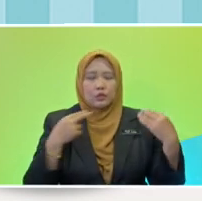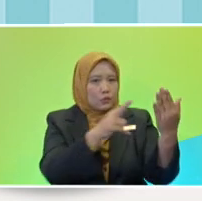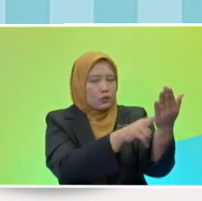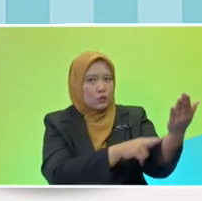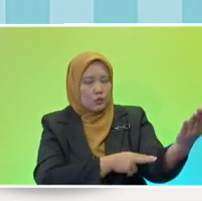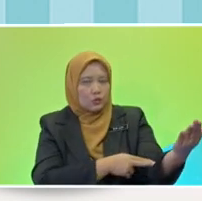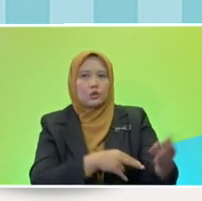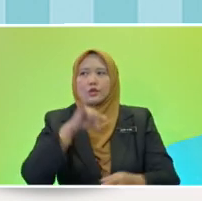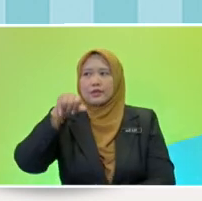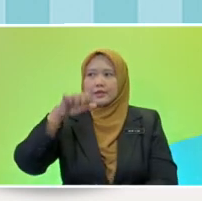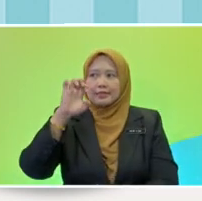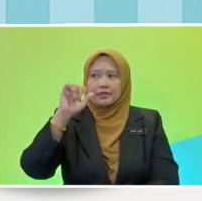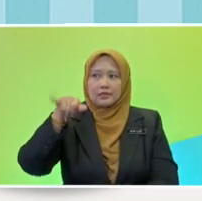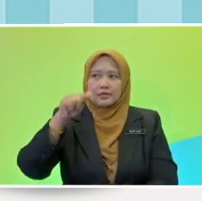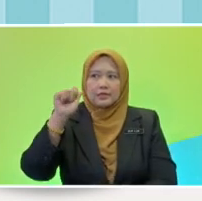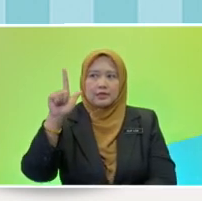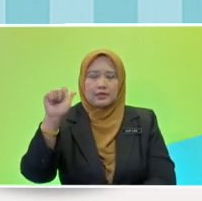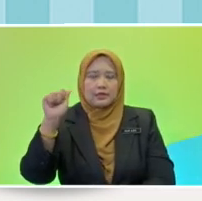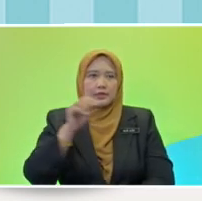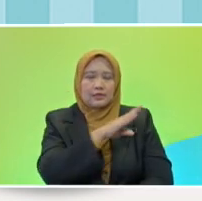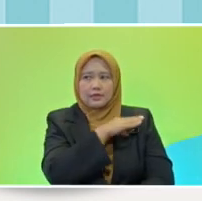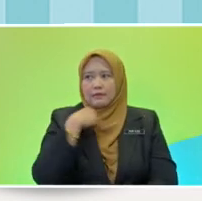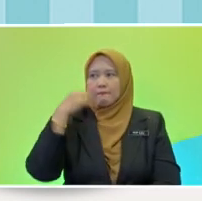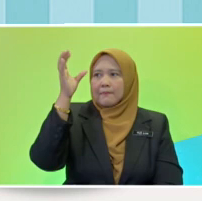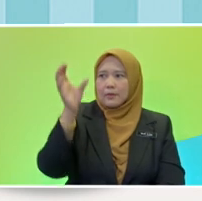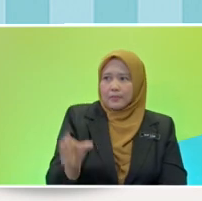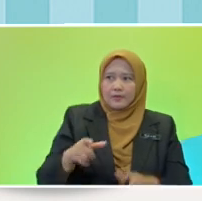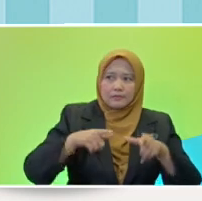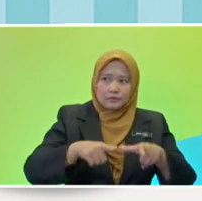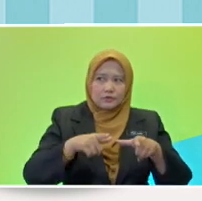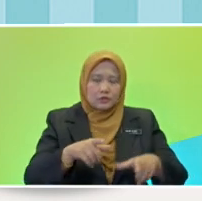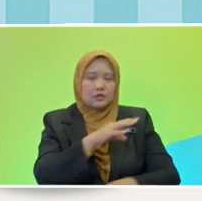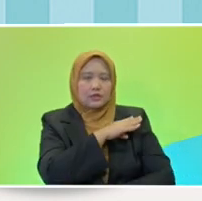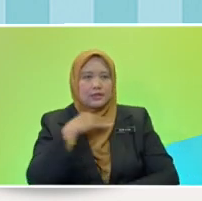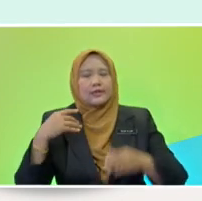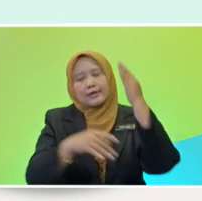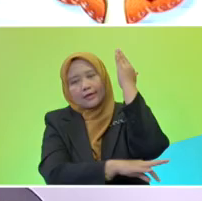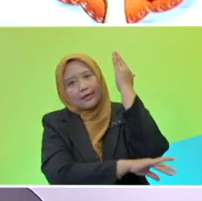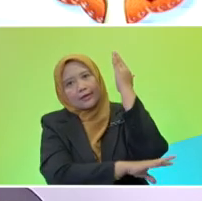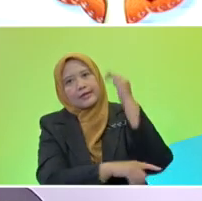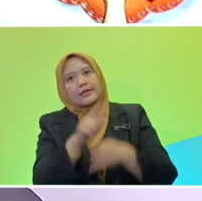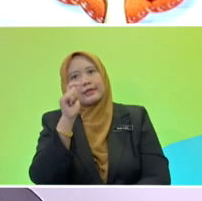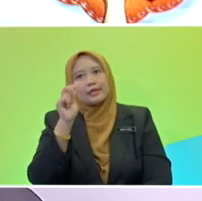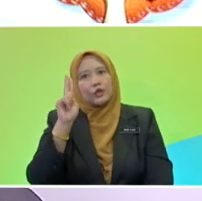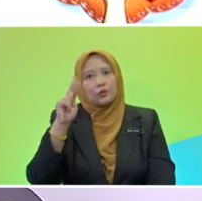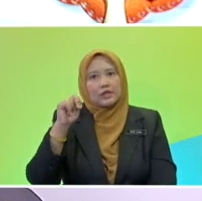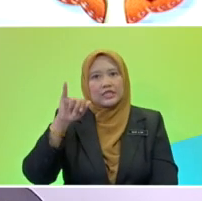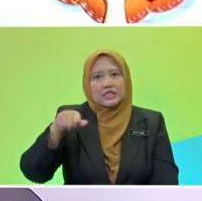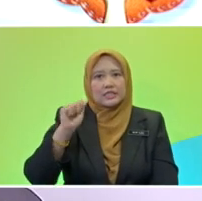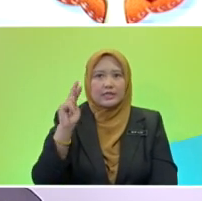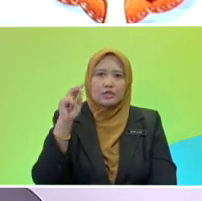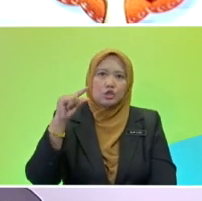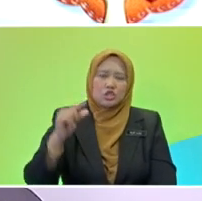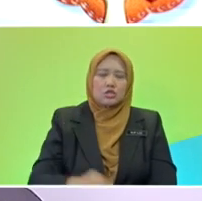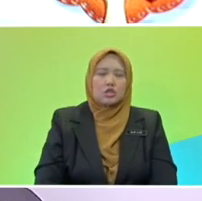ialah Batam berkayu dan yang terakhir akar pupuk bunga raya dan Rose ialah akan tunjak dan itu adalah